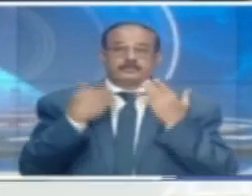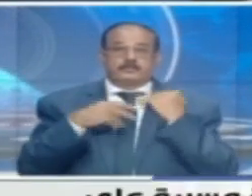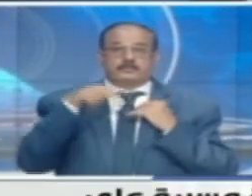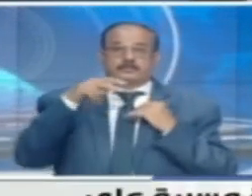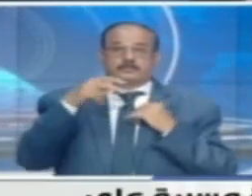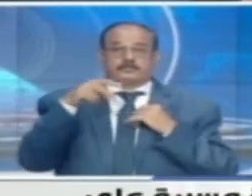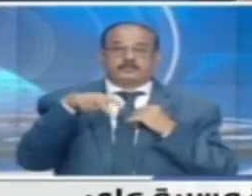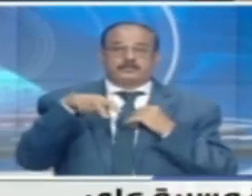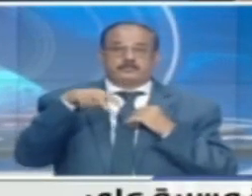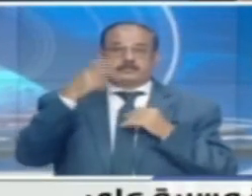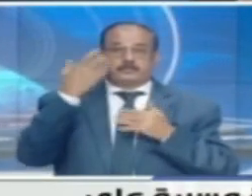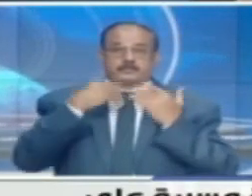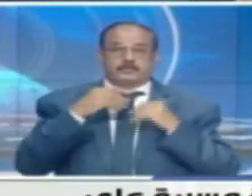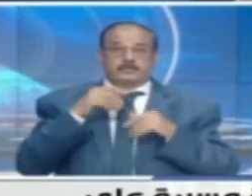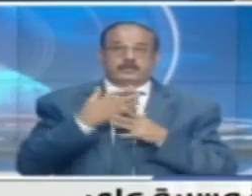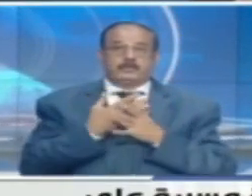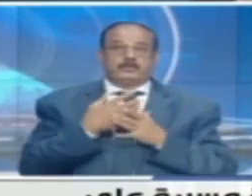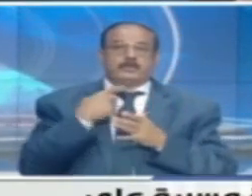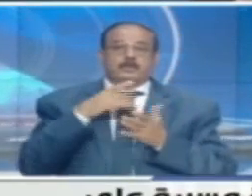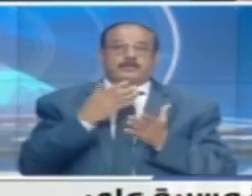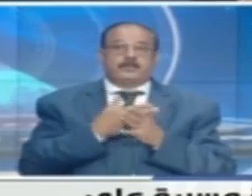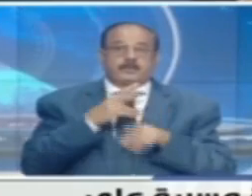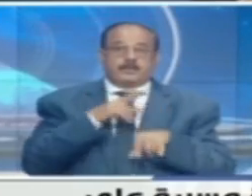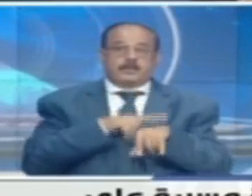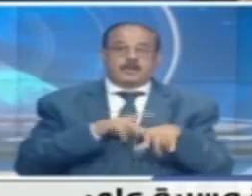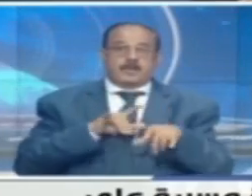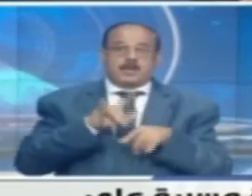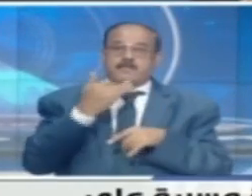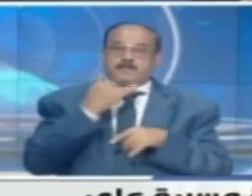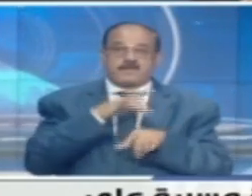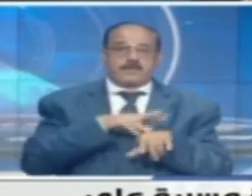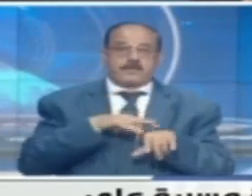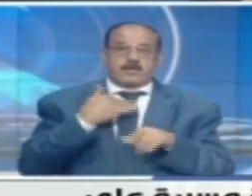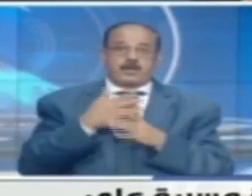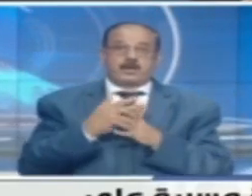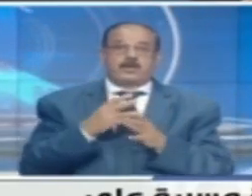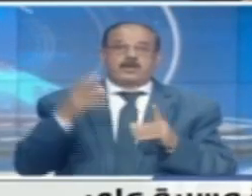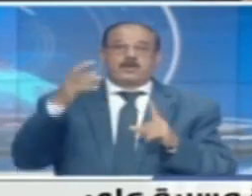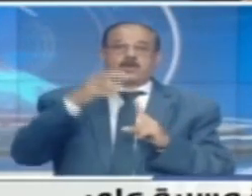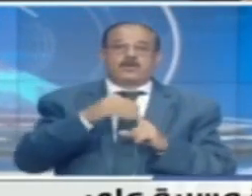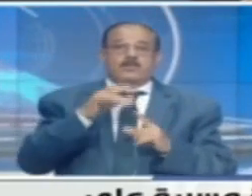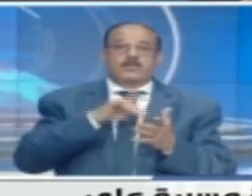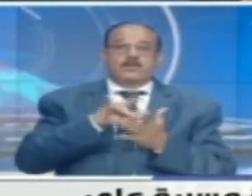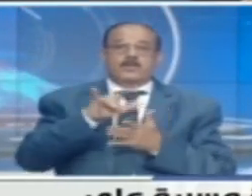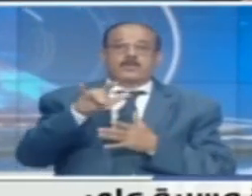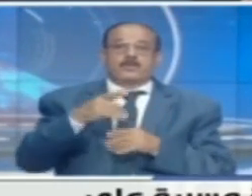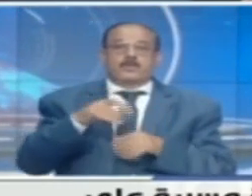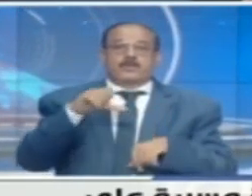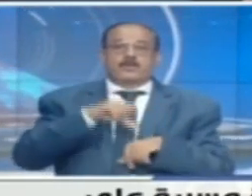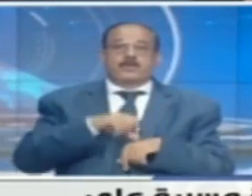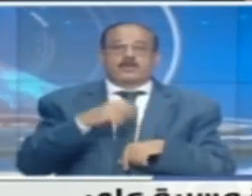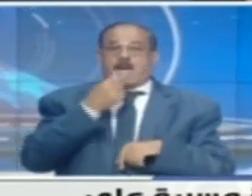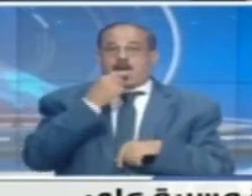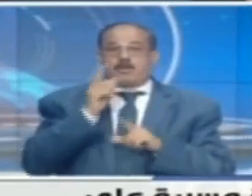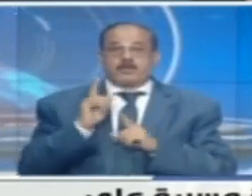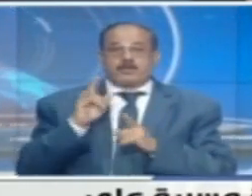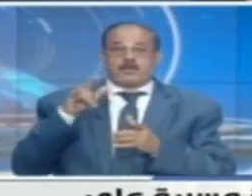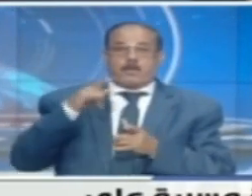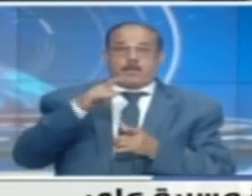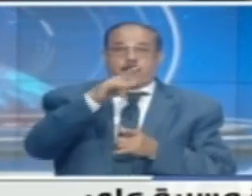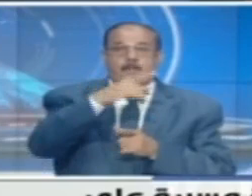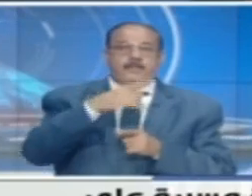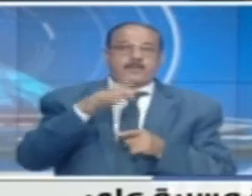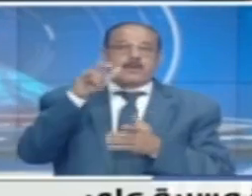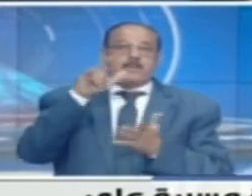إصابة 8 أشخاص وتضرر طائرة مدنية في هجوم بطائرة مسيرة أطلقتها ميليشيا الحوثي